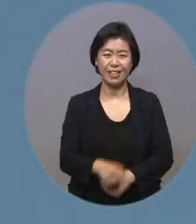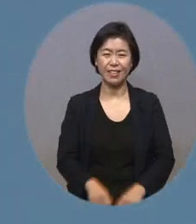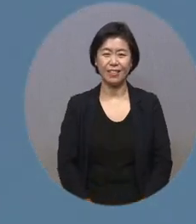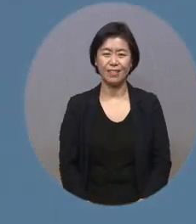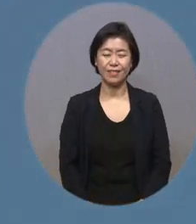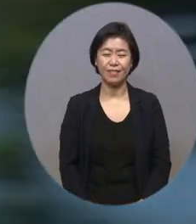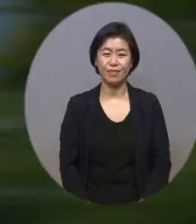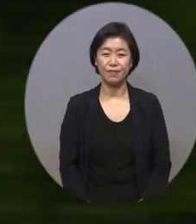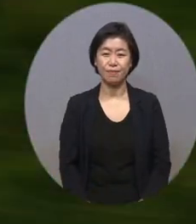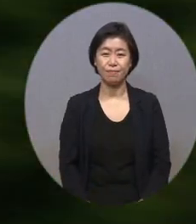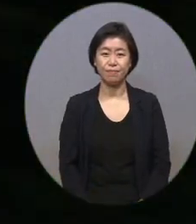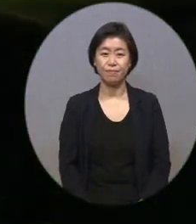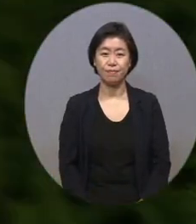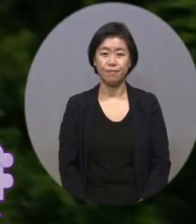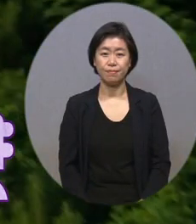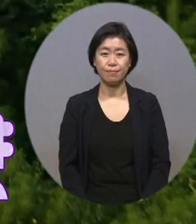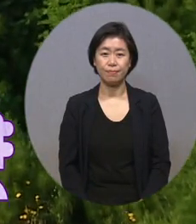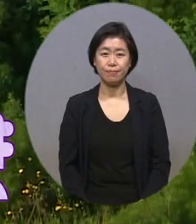나 말렸다, 말렸어.